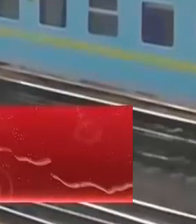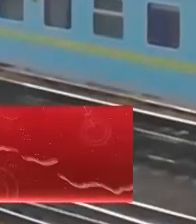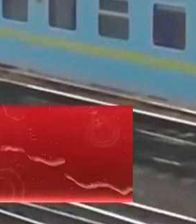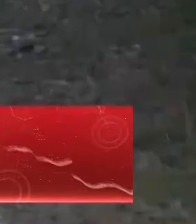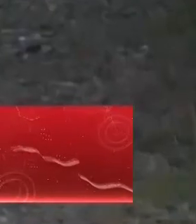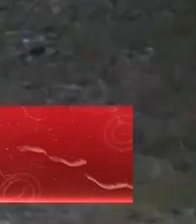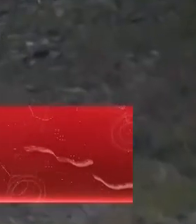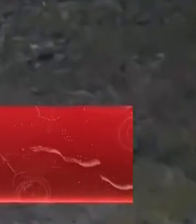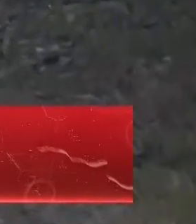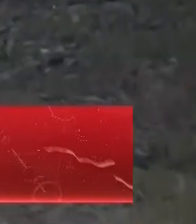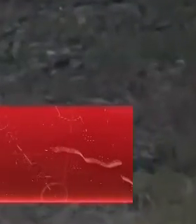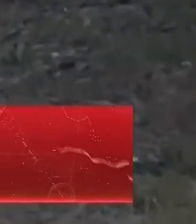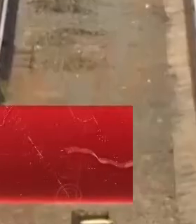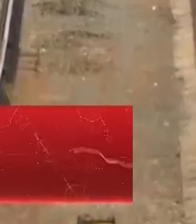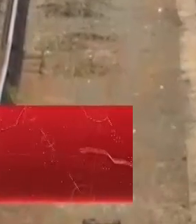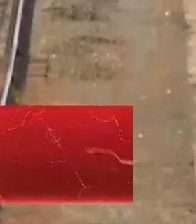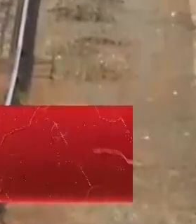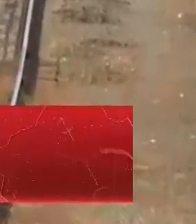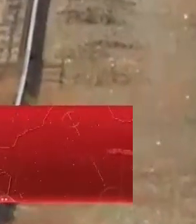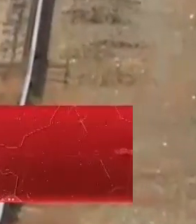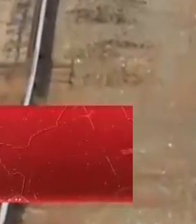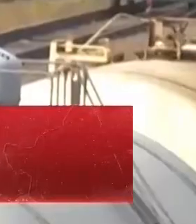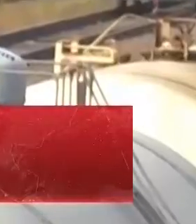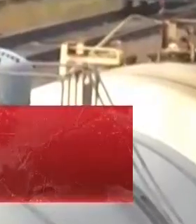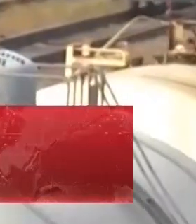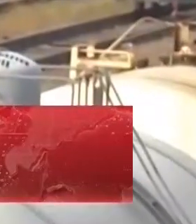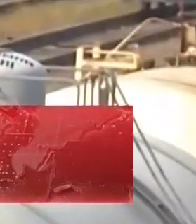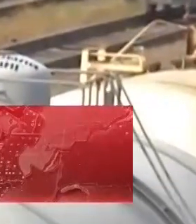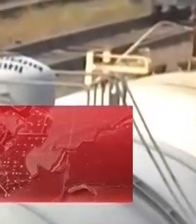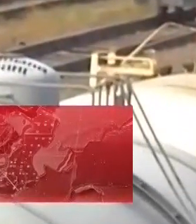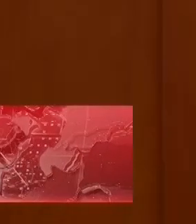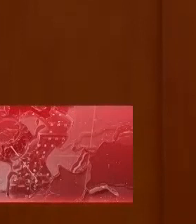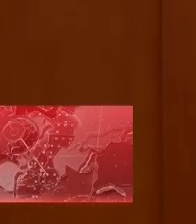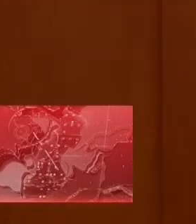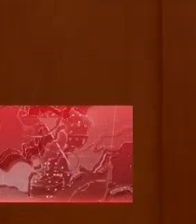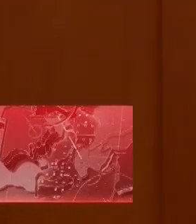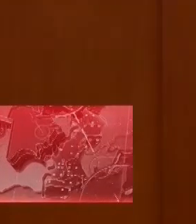Железная дорога на грани дефолта. О тревожной ситуации в КТЖ рассказал Алихан Смаилов.